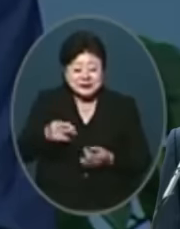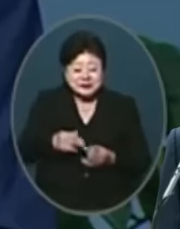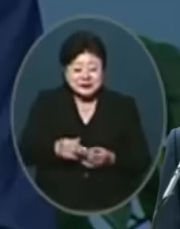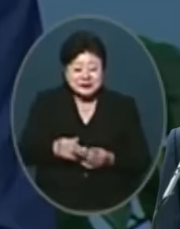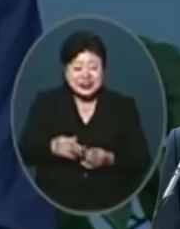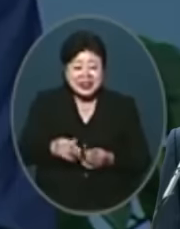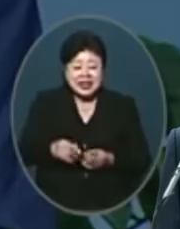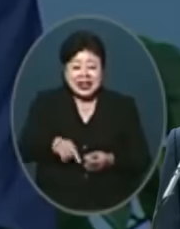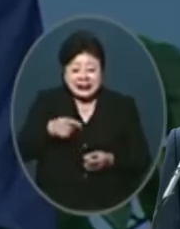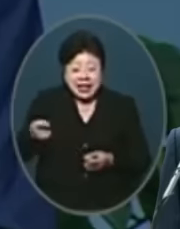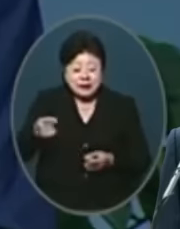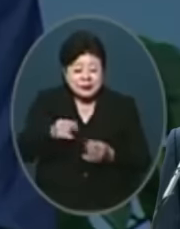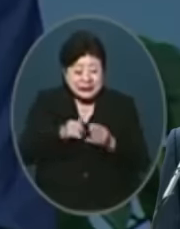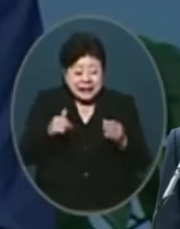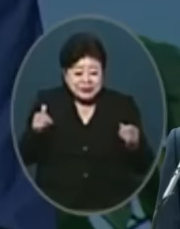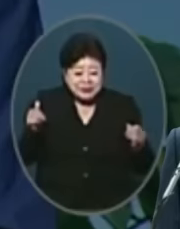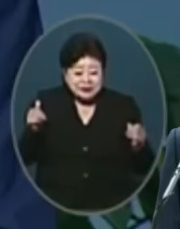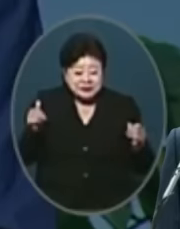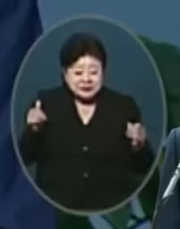사람은